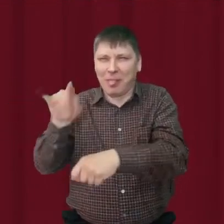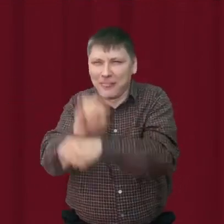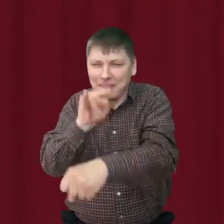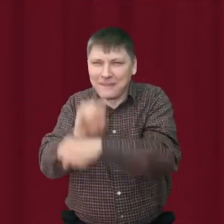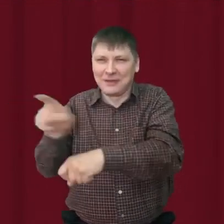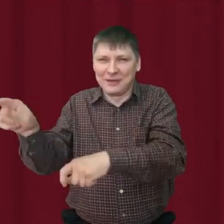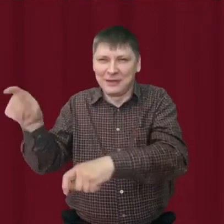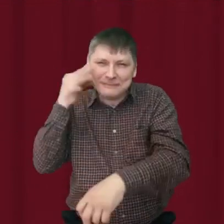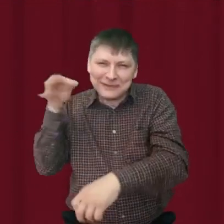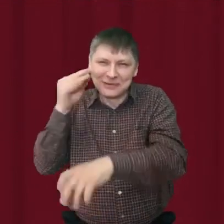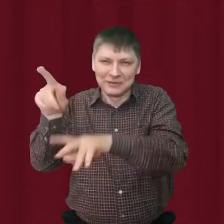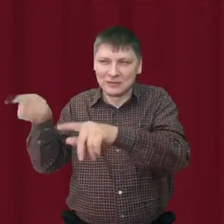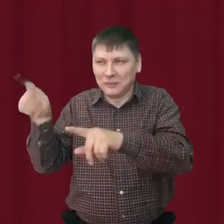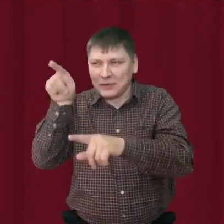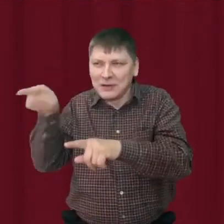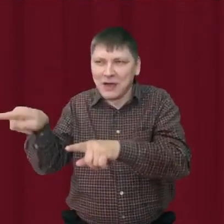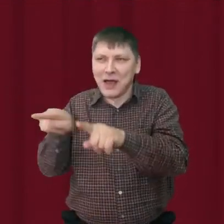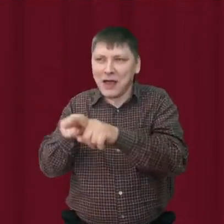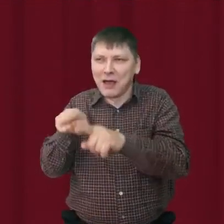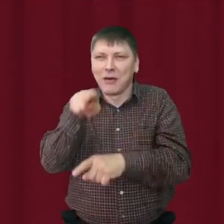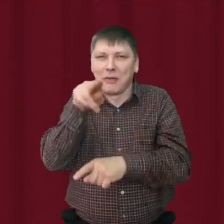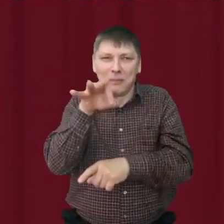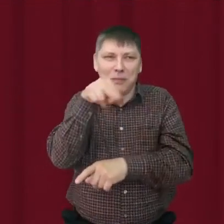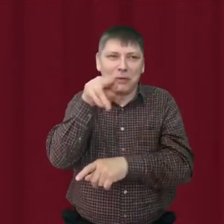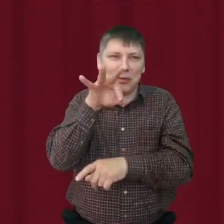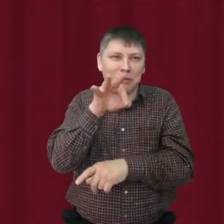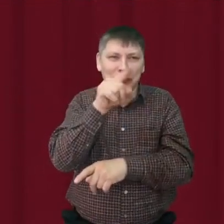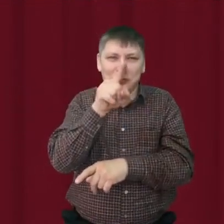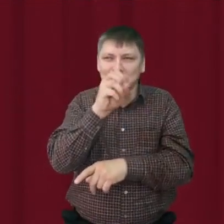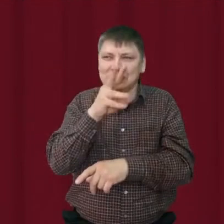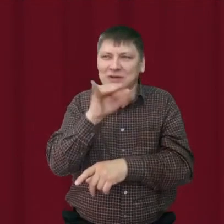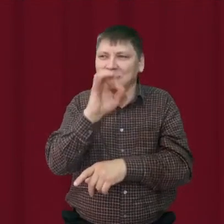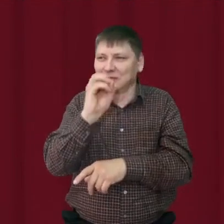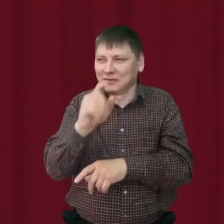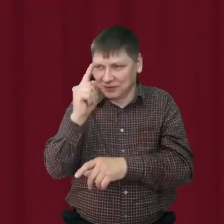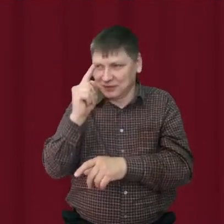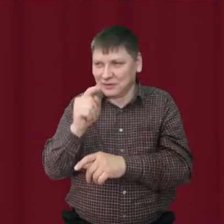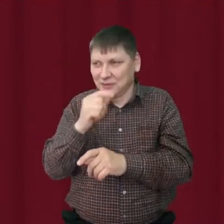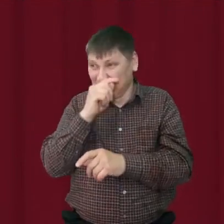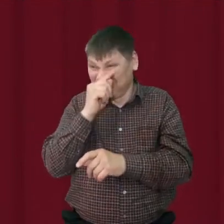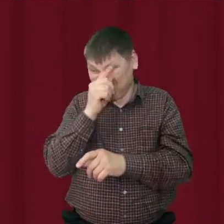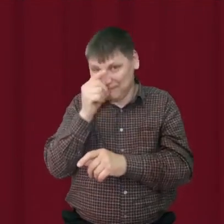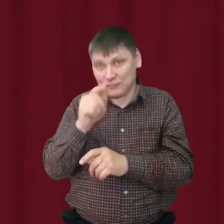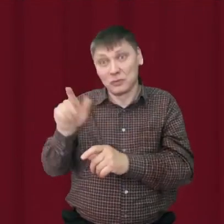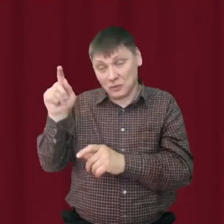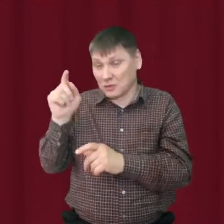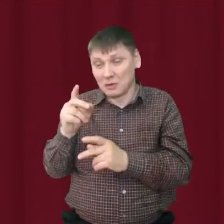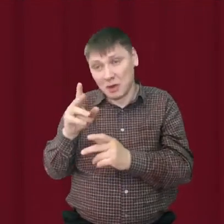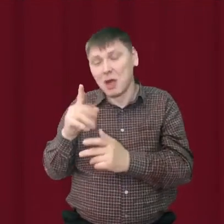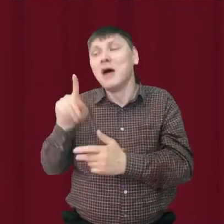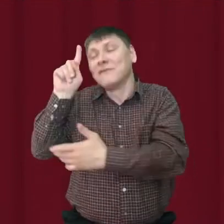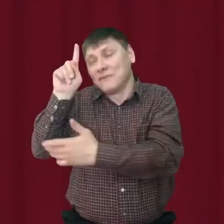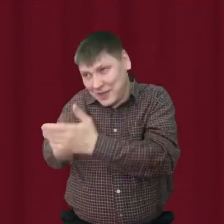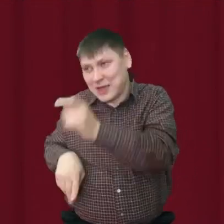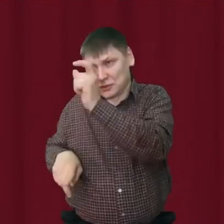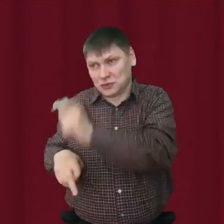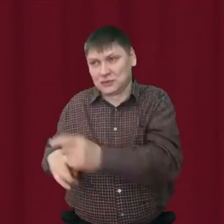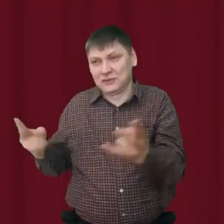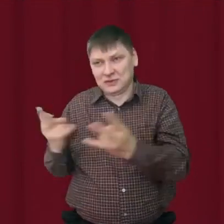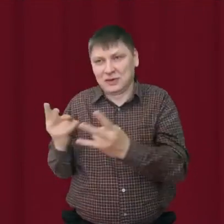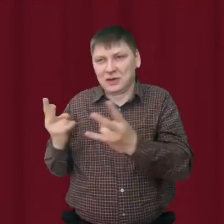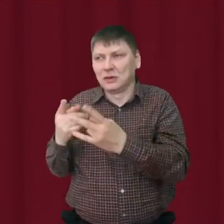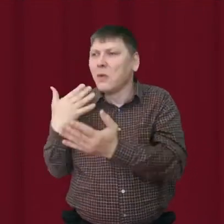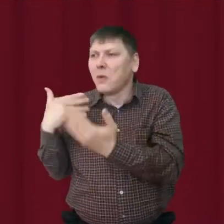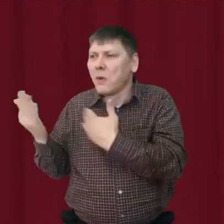эти качества другие любви, она будет меняться к лучшему. Иногда, может быть, он способен доверять человеку, видя его, относясь к